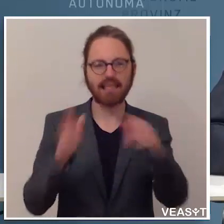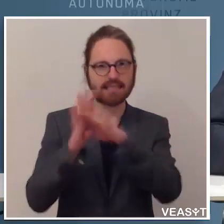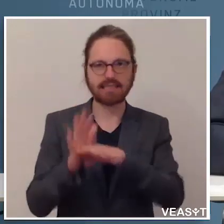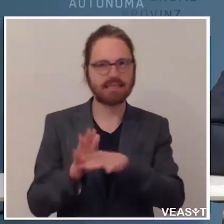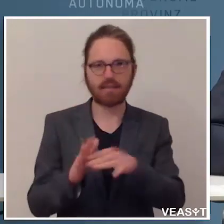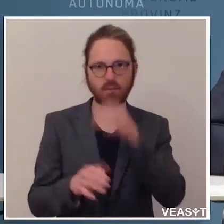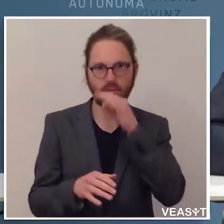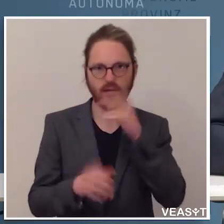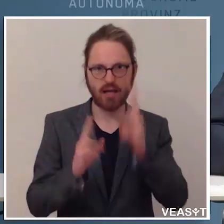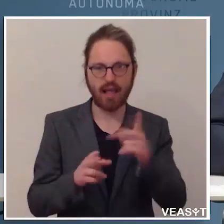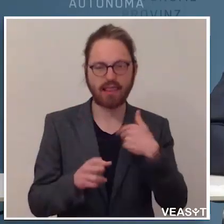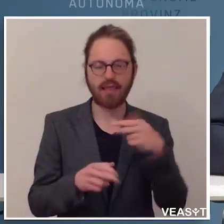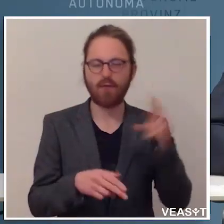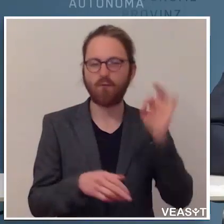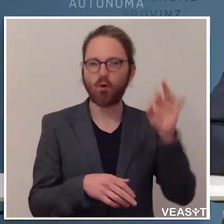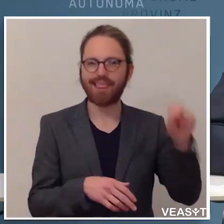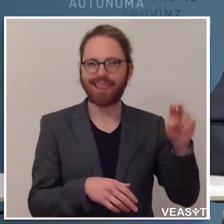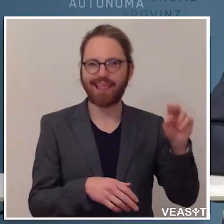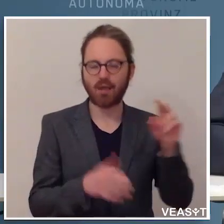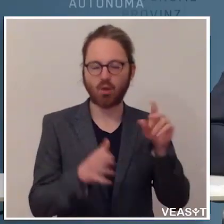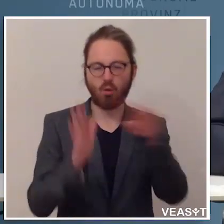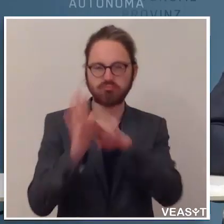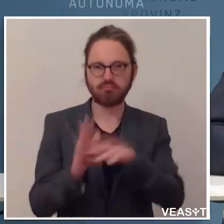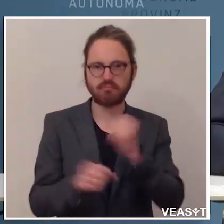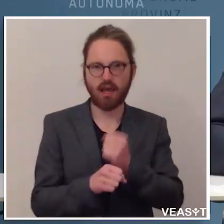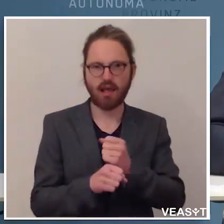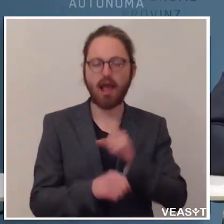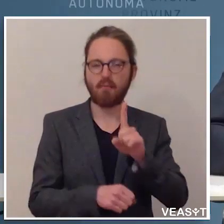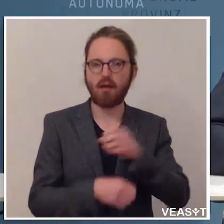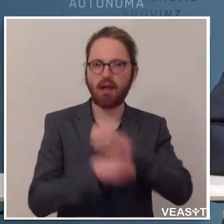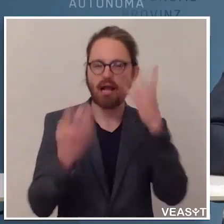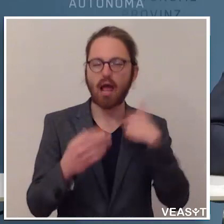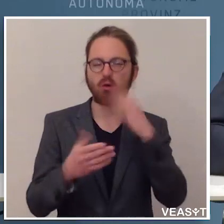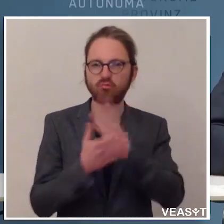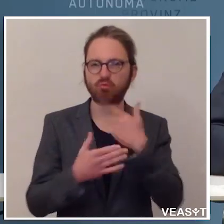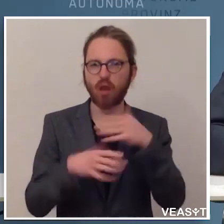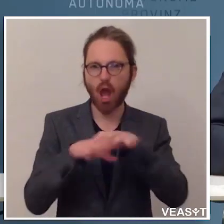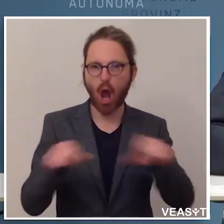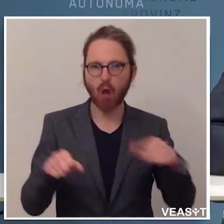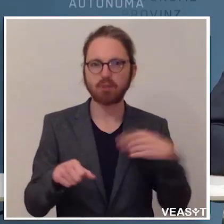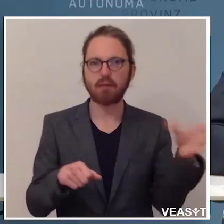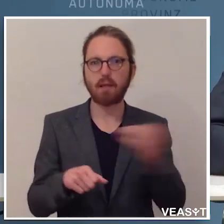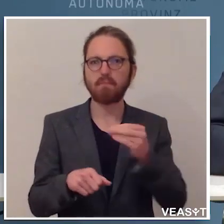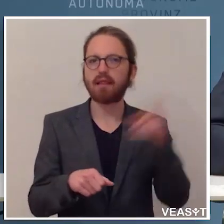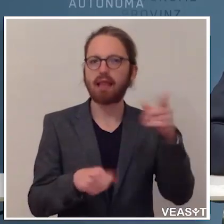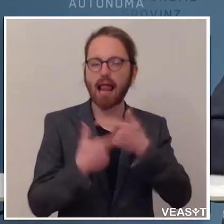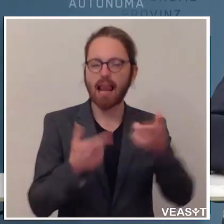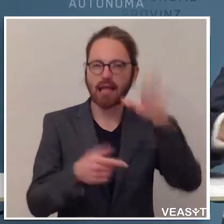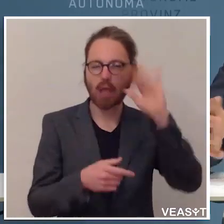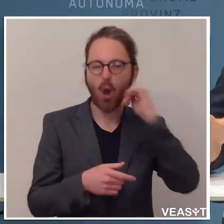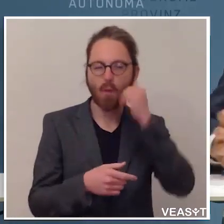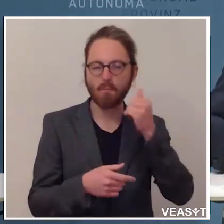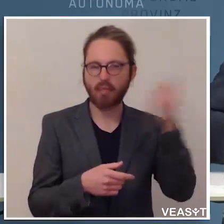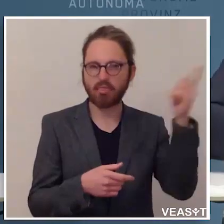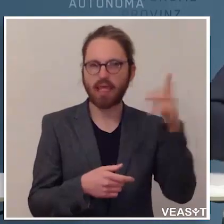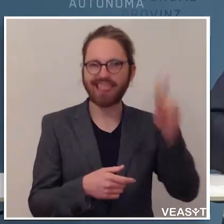das vereinbart, Kollege Maurizio Fugatti, Landeshauptmann der Provinz Trient und ich, dass wir dann eben auch